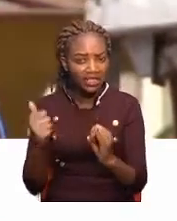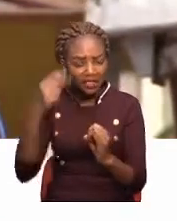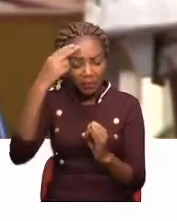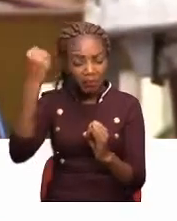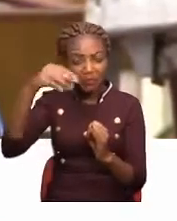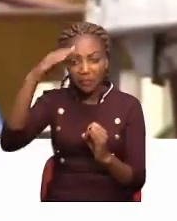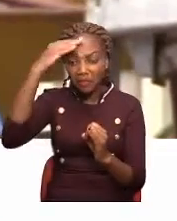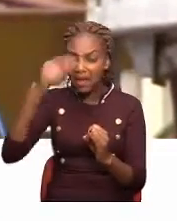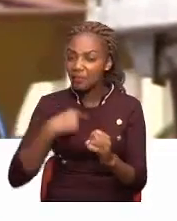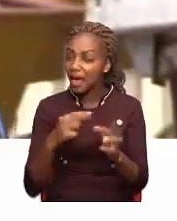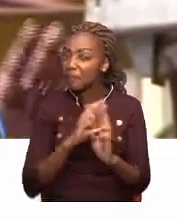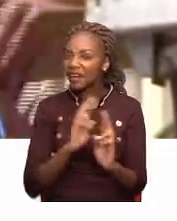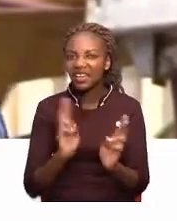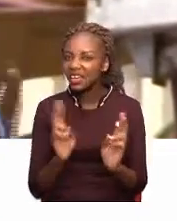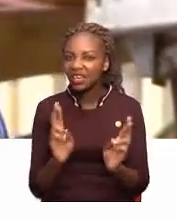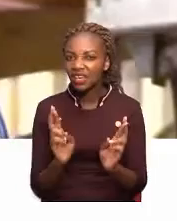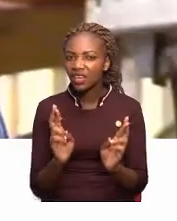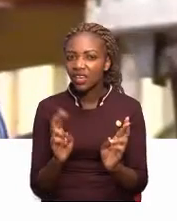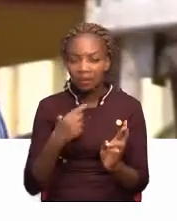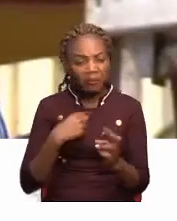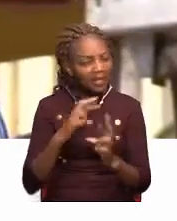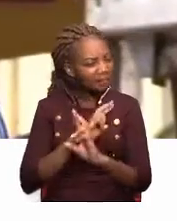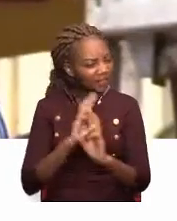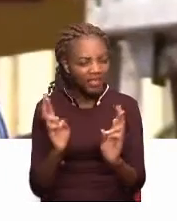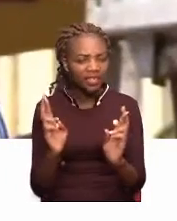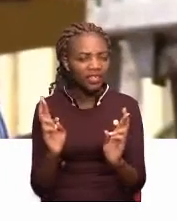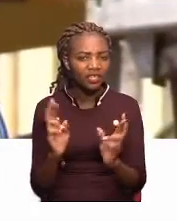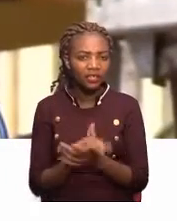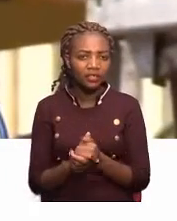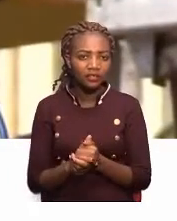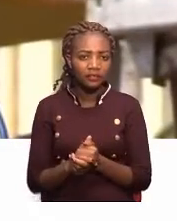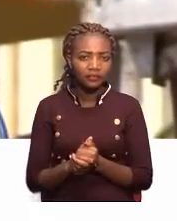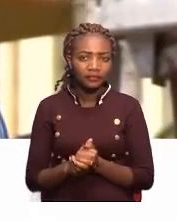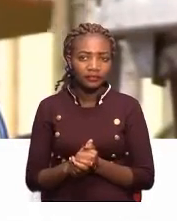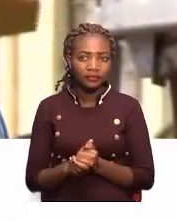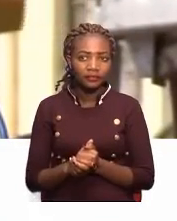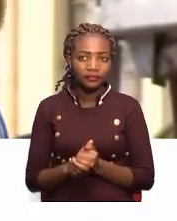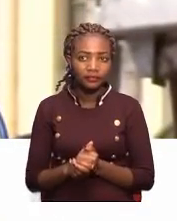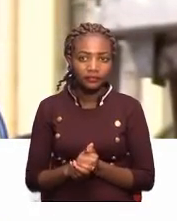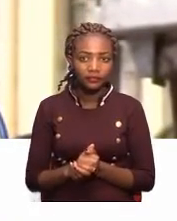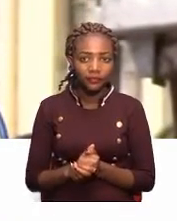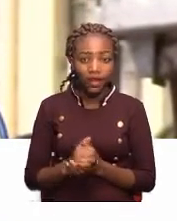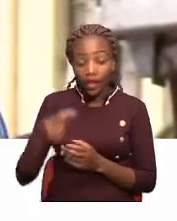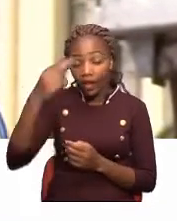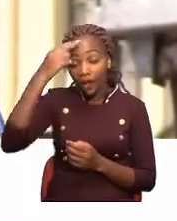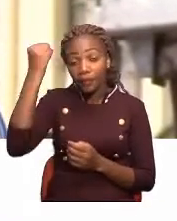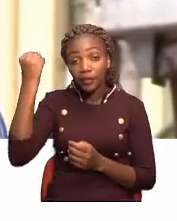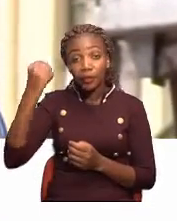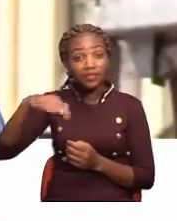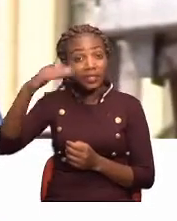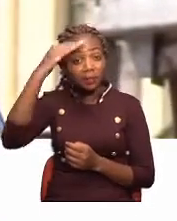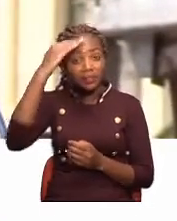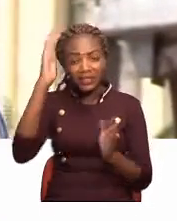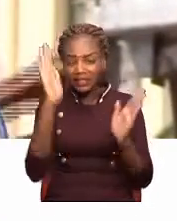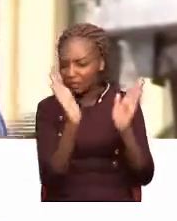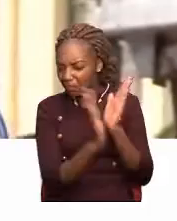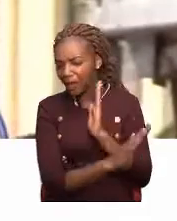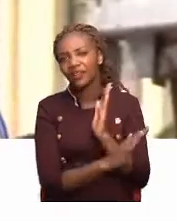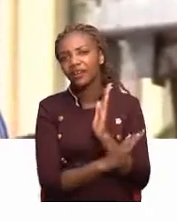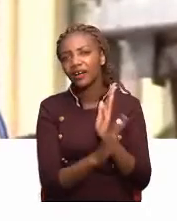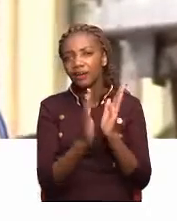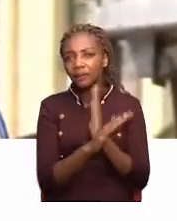hii. Tutafungana mbaya sana. Kwa sababu mambo ya pombe ilikataliwa na ni haramu. Full